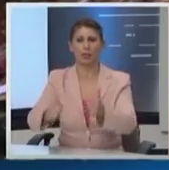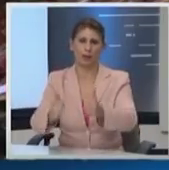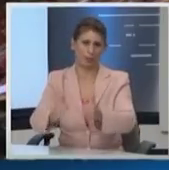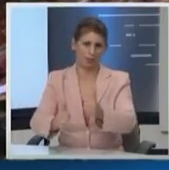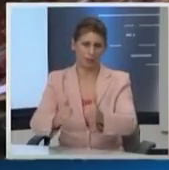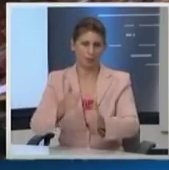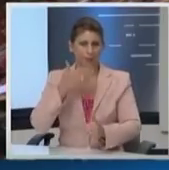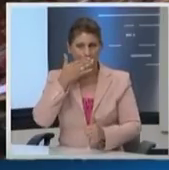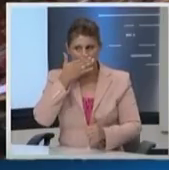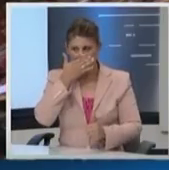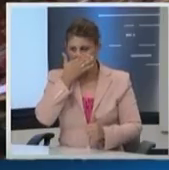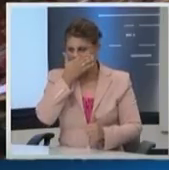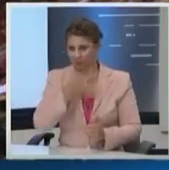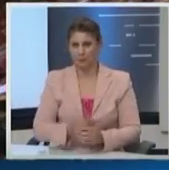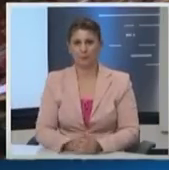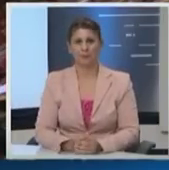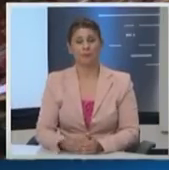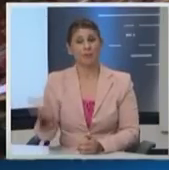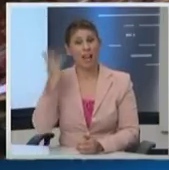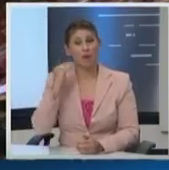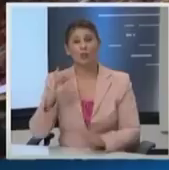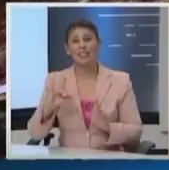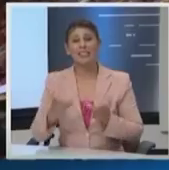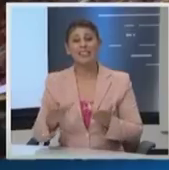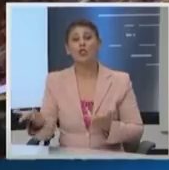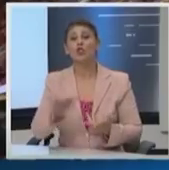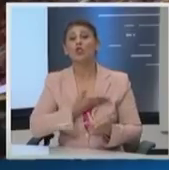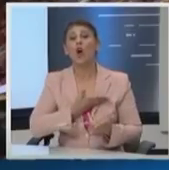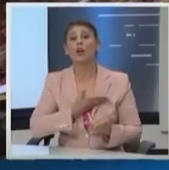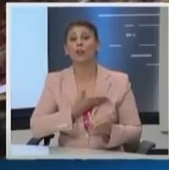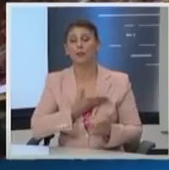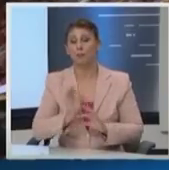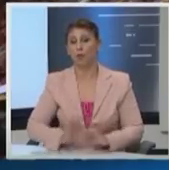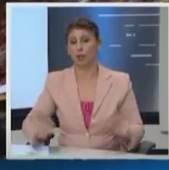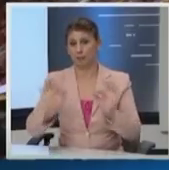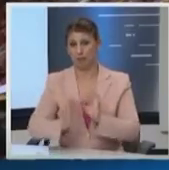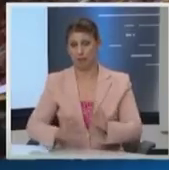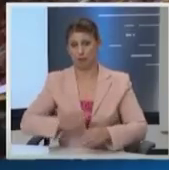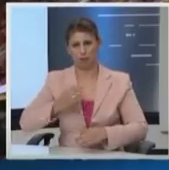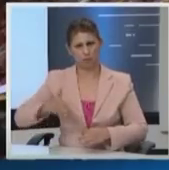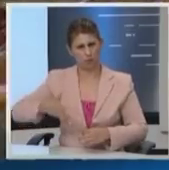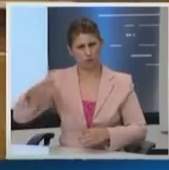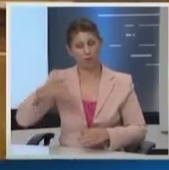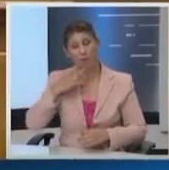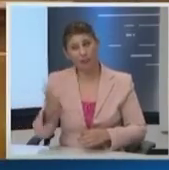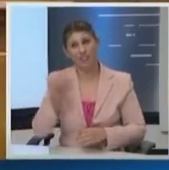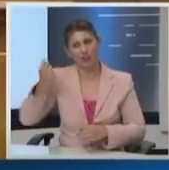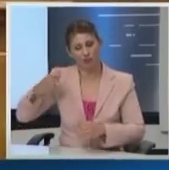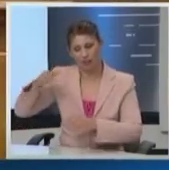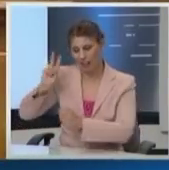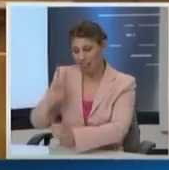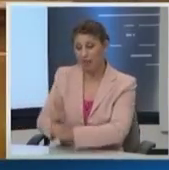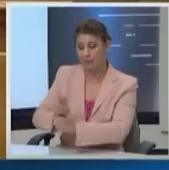αναμέτρηση. Ακούστε λοιπόν ποιο είναι το σοκ που σχεδιάζει ο κ. Μητσοτάκης, που ευτυχώς θα μείνει στα